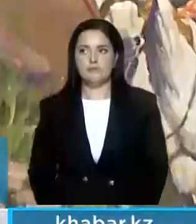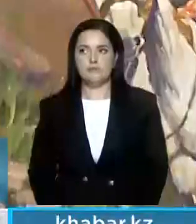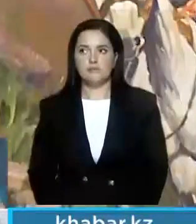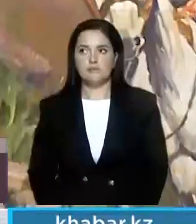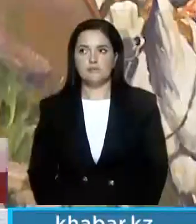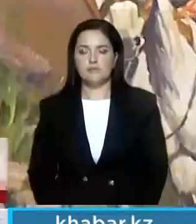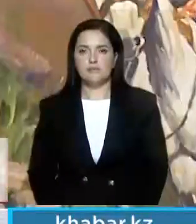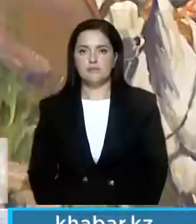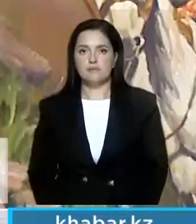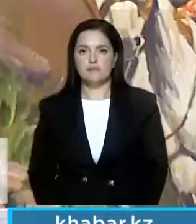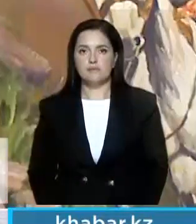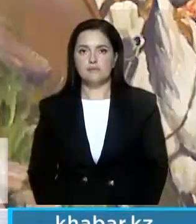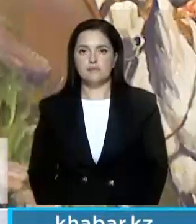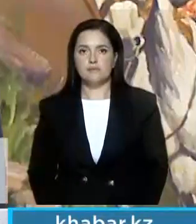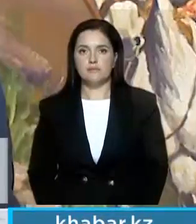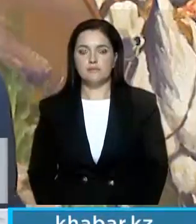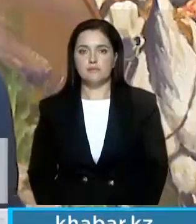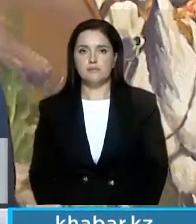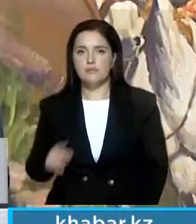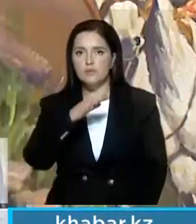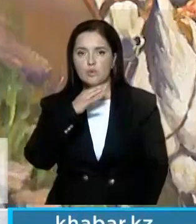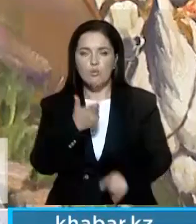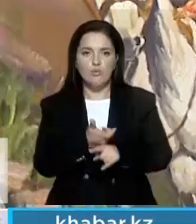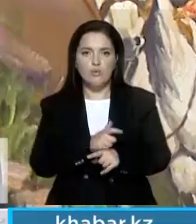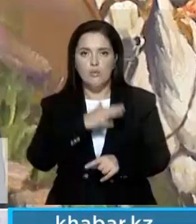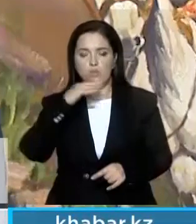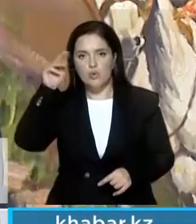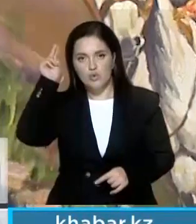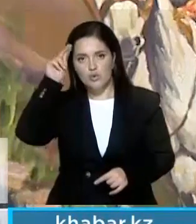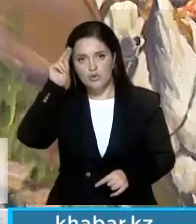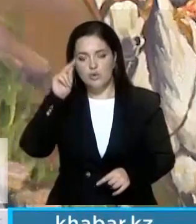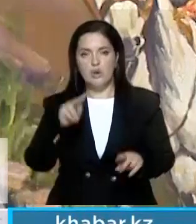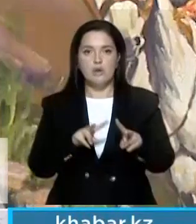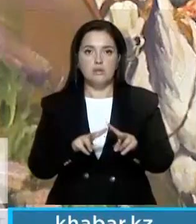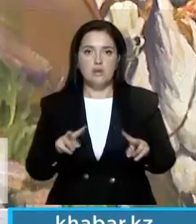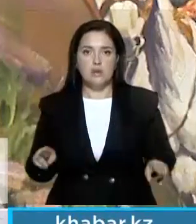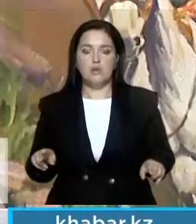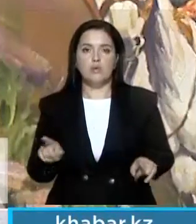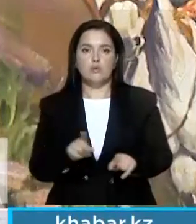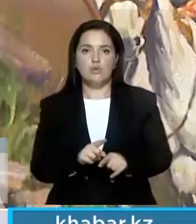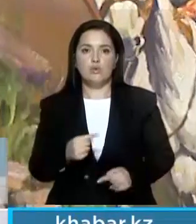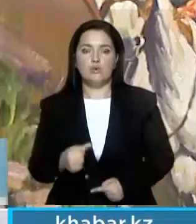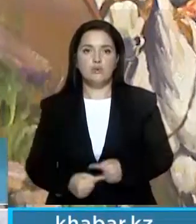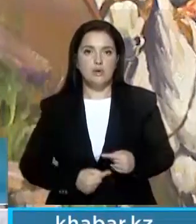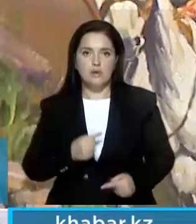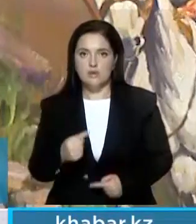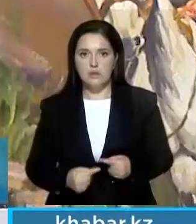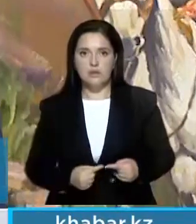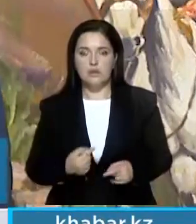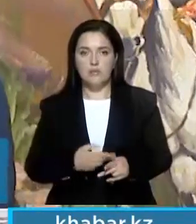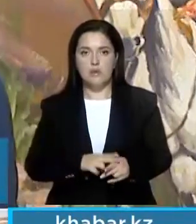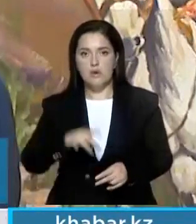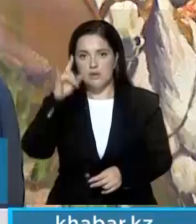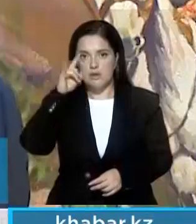Наследие Алишера Наваи, оно бесконечно, очень много изучается во многих странах, точно так же, как и наследие великого